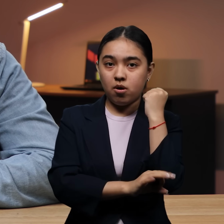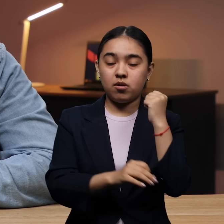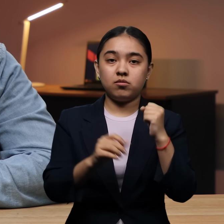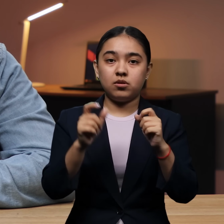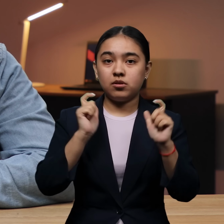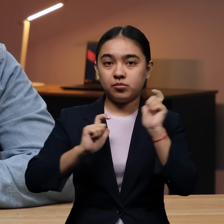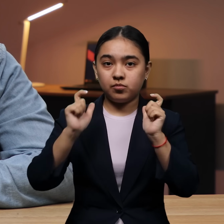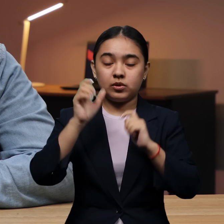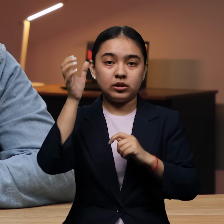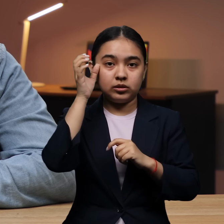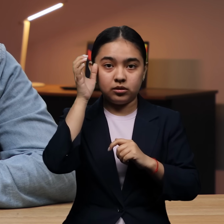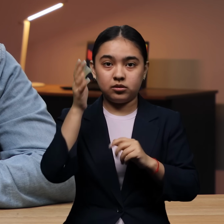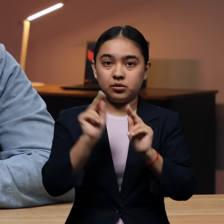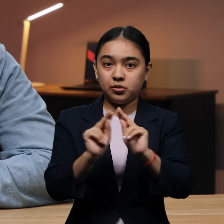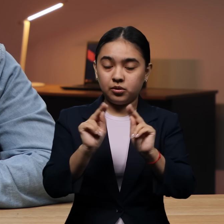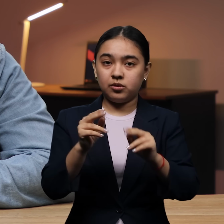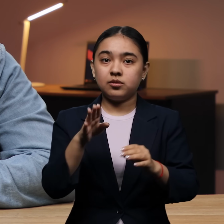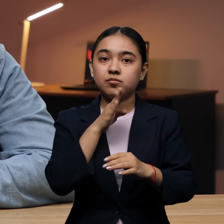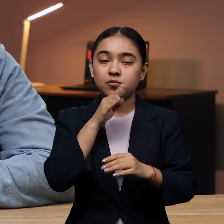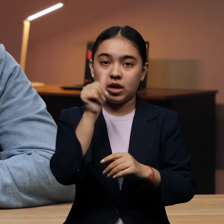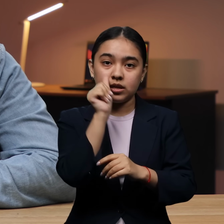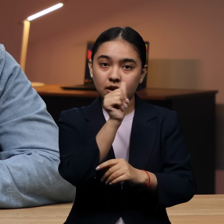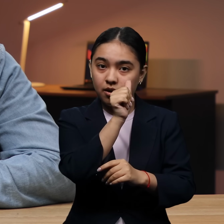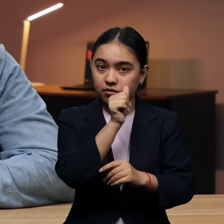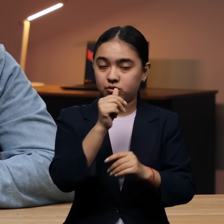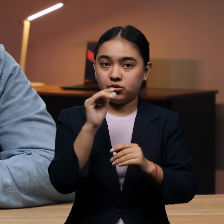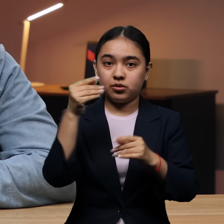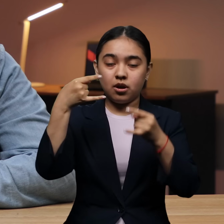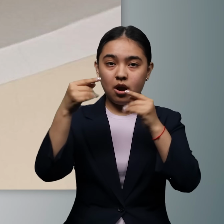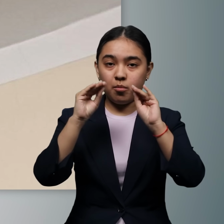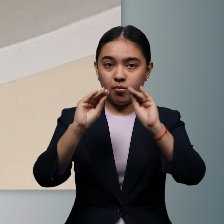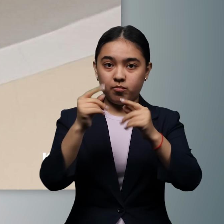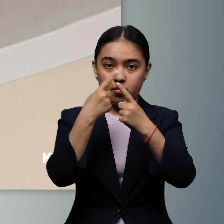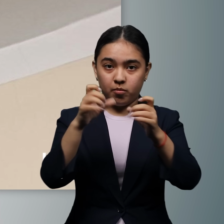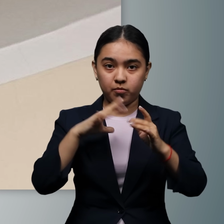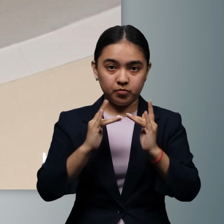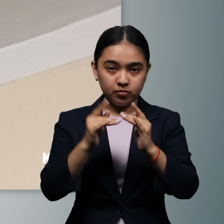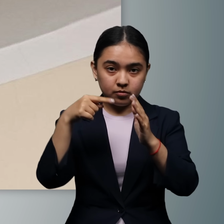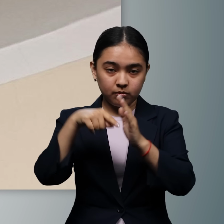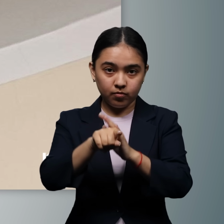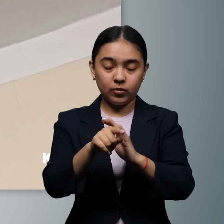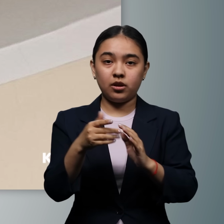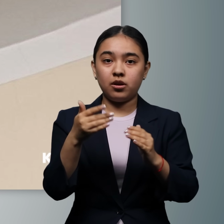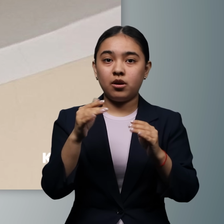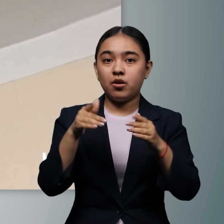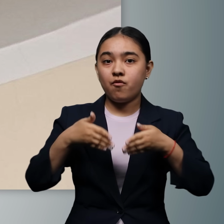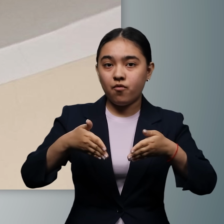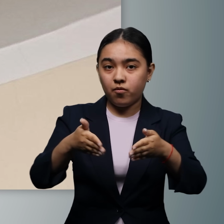pedagogika institutida qizlarning yotoqxonasiga yashirin kamera o'rnatilgani ma'lum bo'ldi. Kamera yotoqxonaning